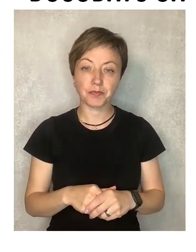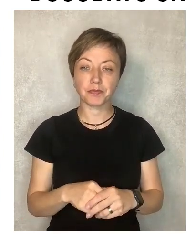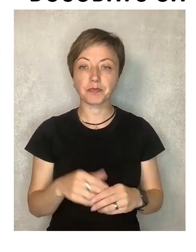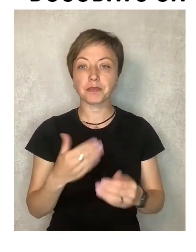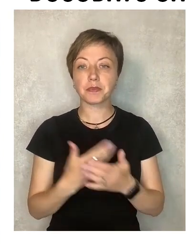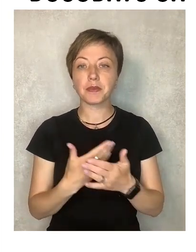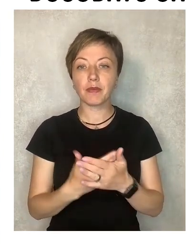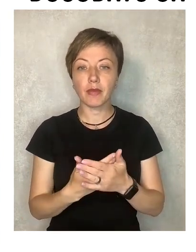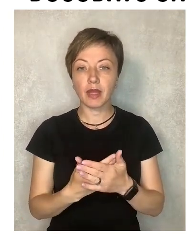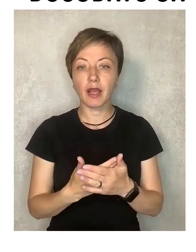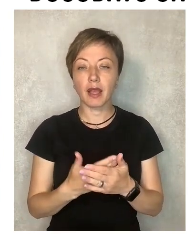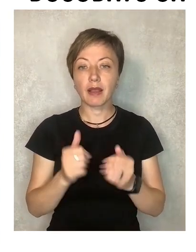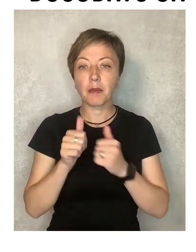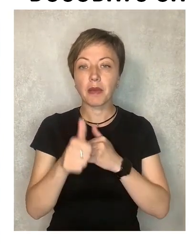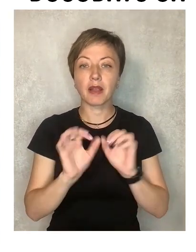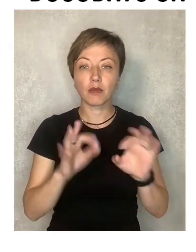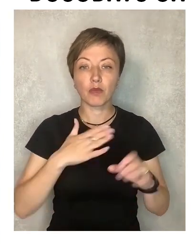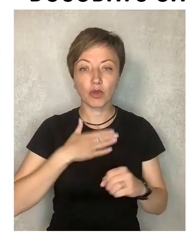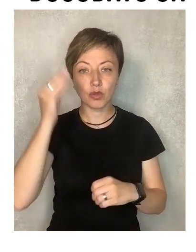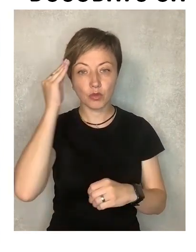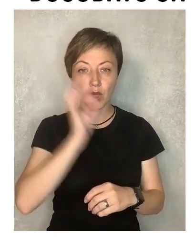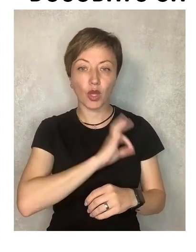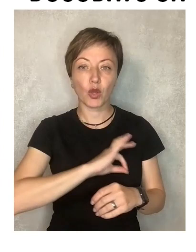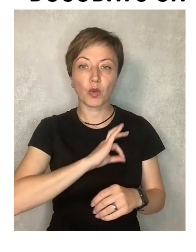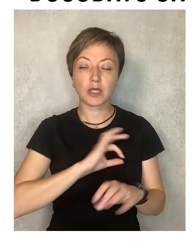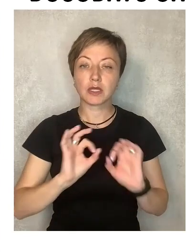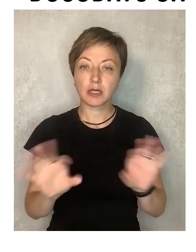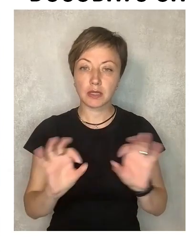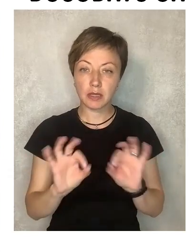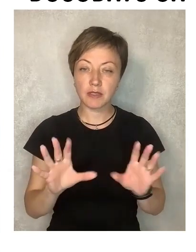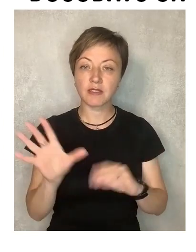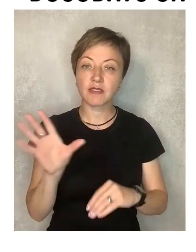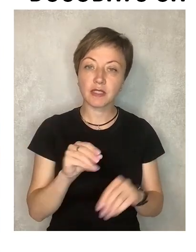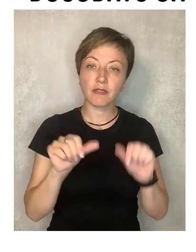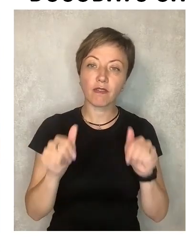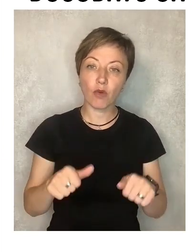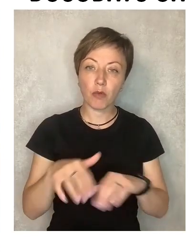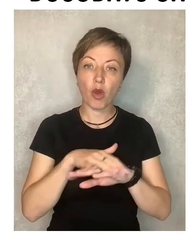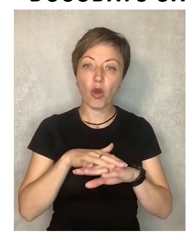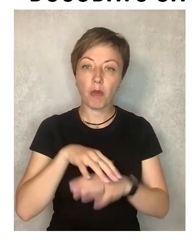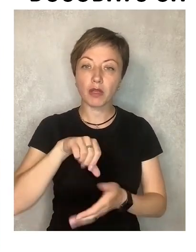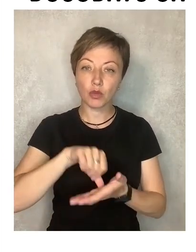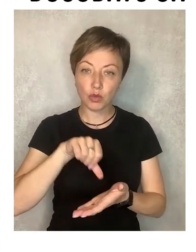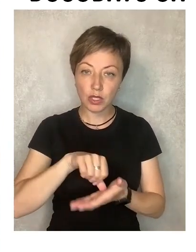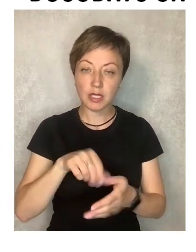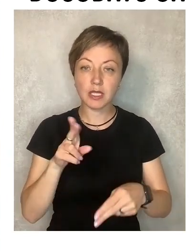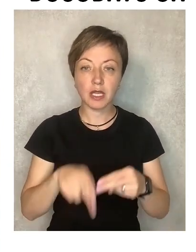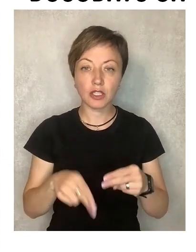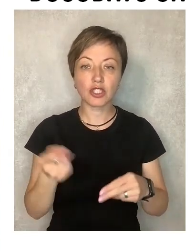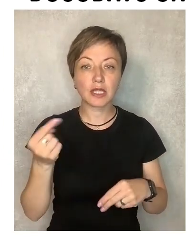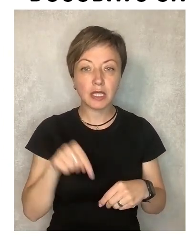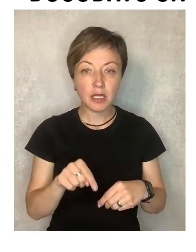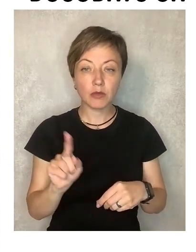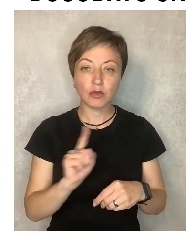трошки того, яку думку я як юрист хотіла б донести, всі форми громадської участі насправді закінчуються тим, що